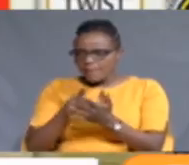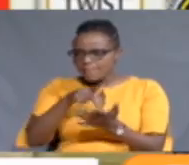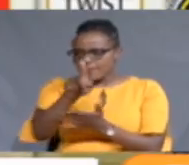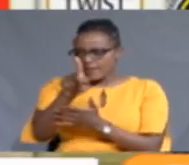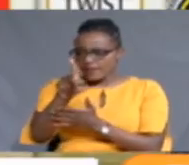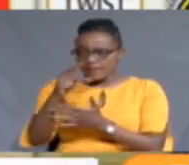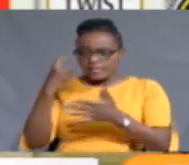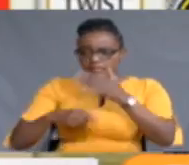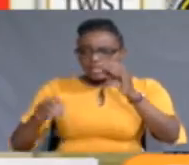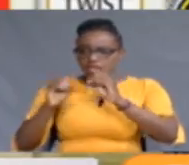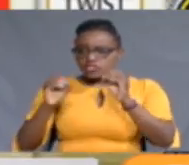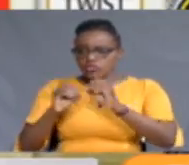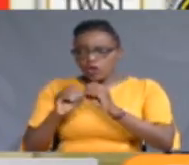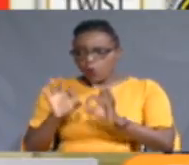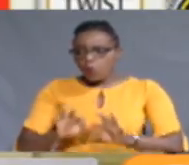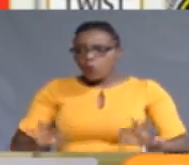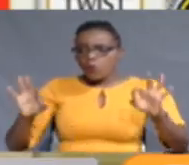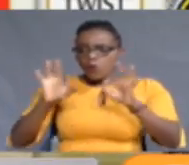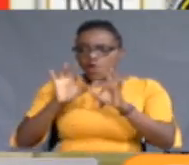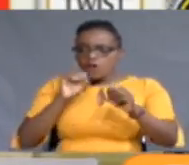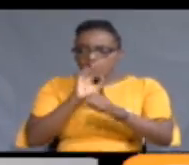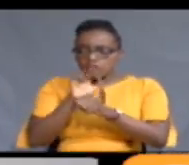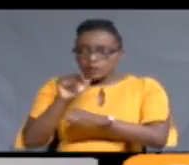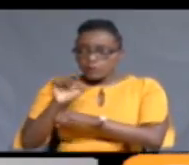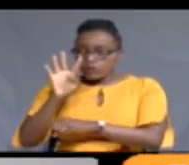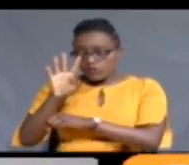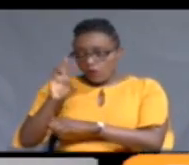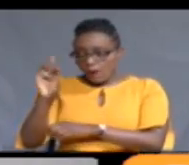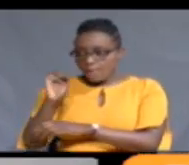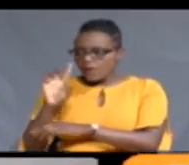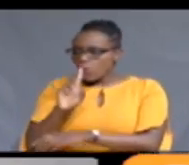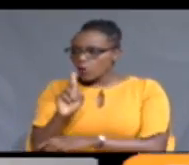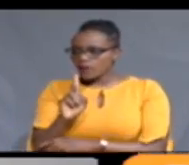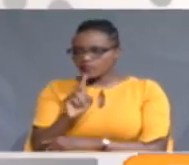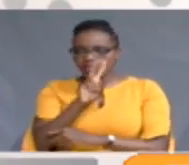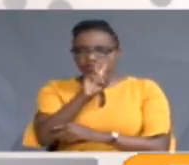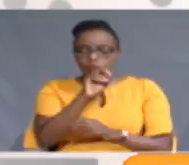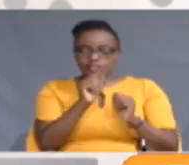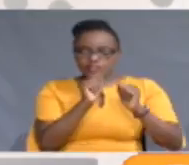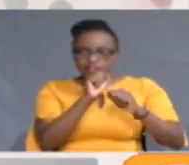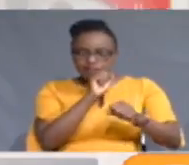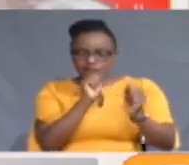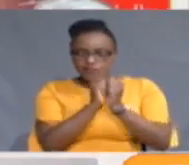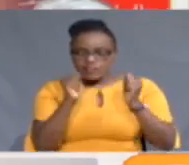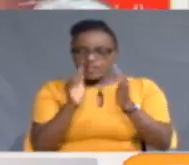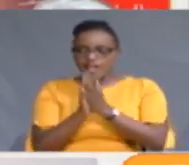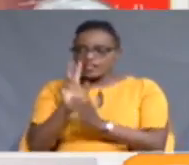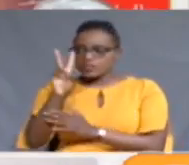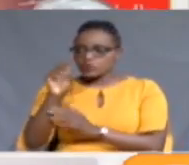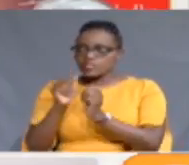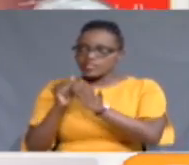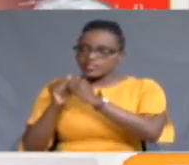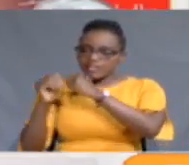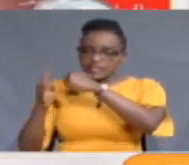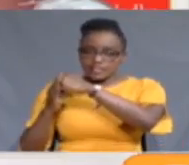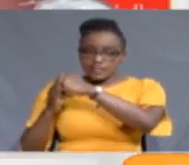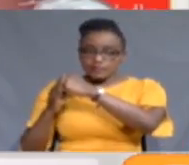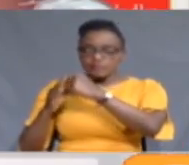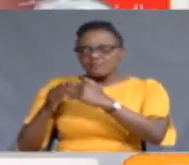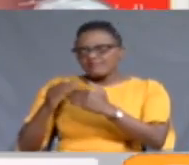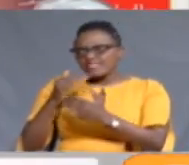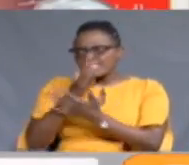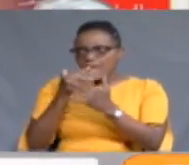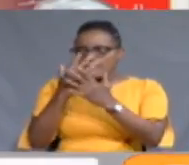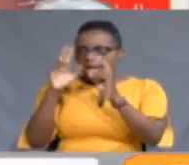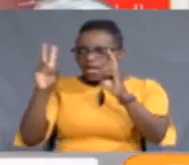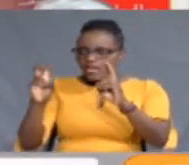ushuru wa jumla ya shilingi bilioni 14.4 kati ya mwaka 2015 na 2019. Baadhi ya mambo